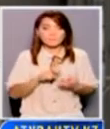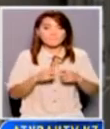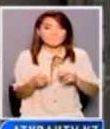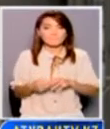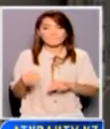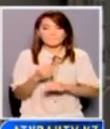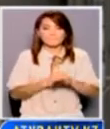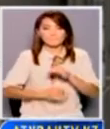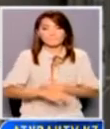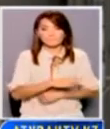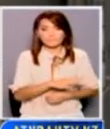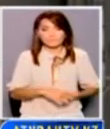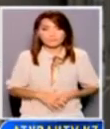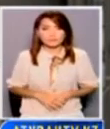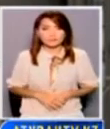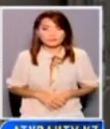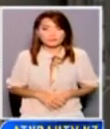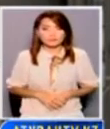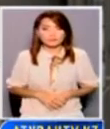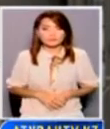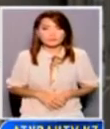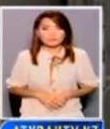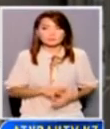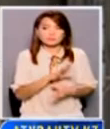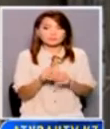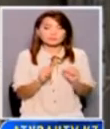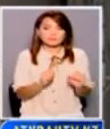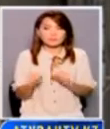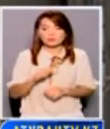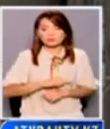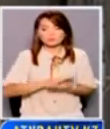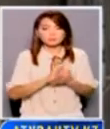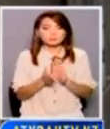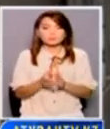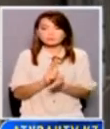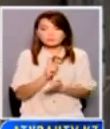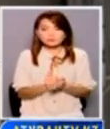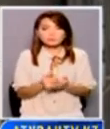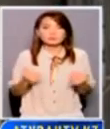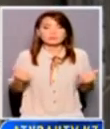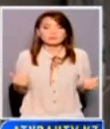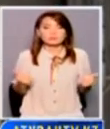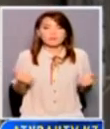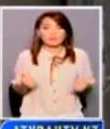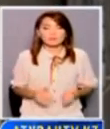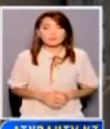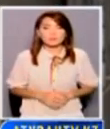ден қойып айтып отыр. Яғни біздің мемлекет осы барлық алдын алу шараларын ұйымдастыру керек еді, бірақ енді қазір